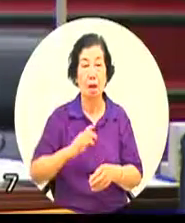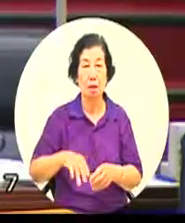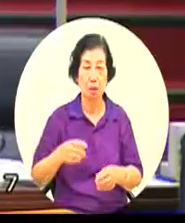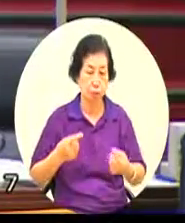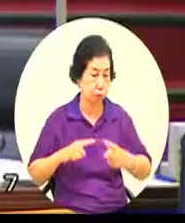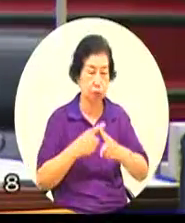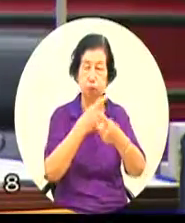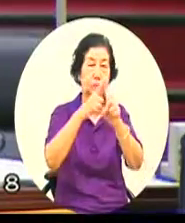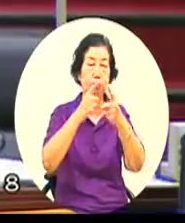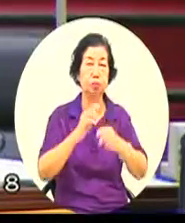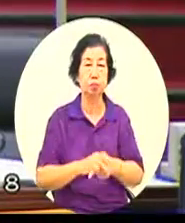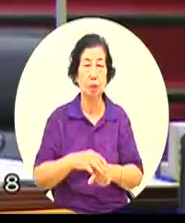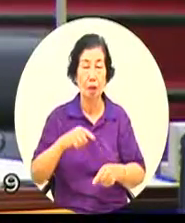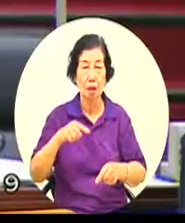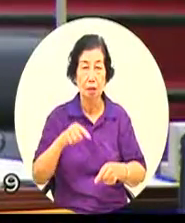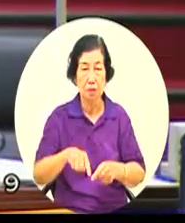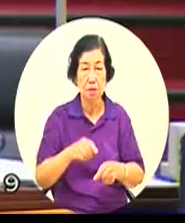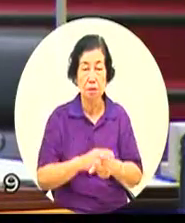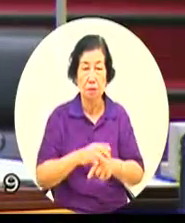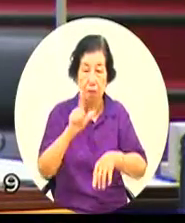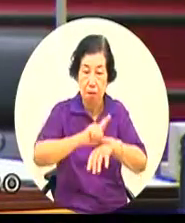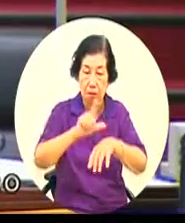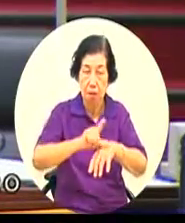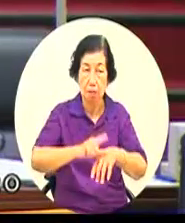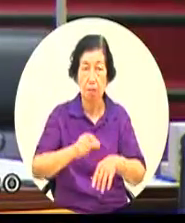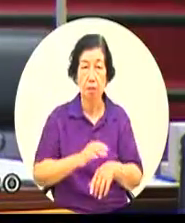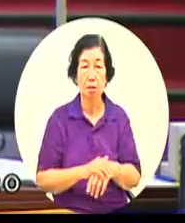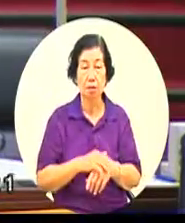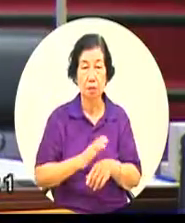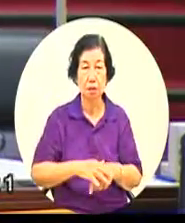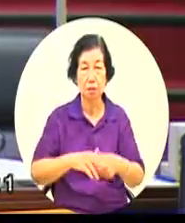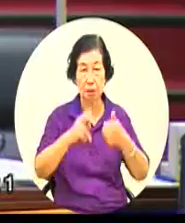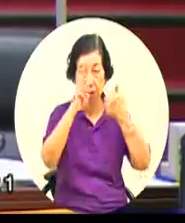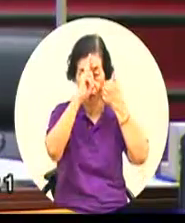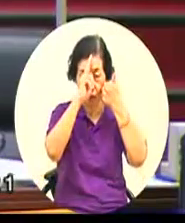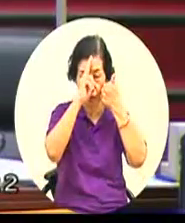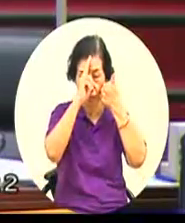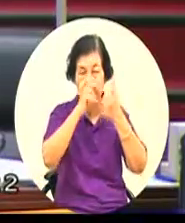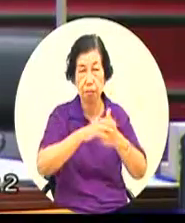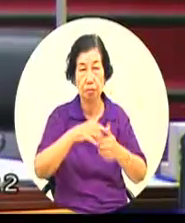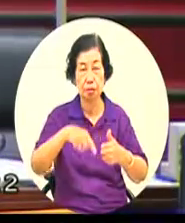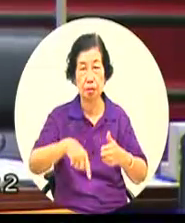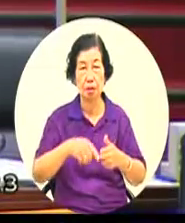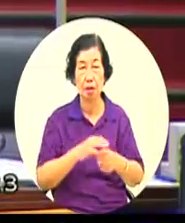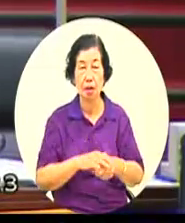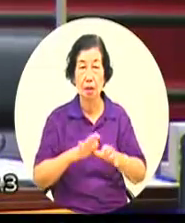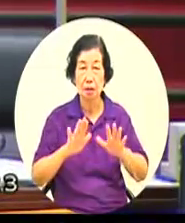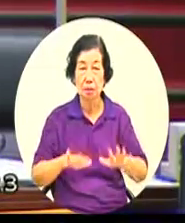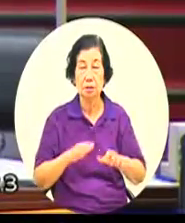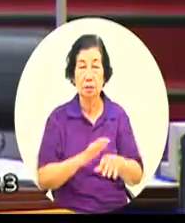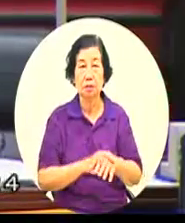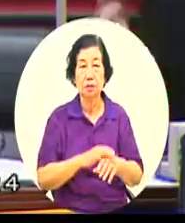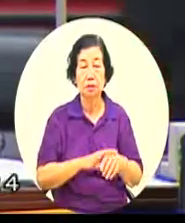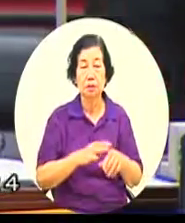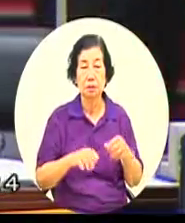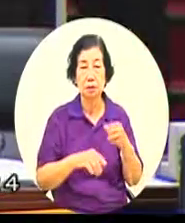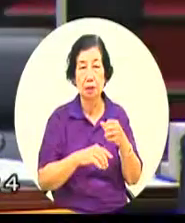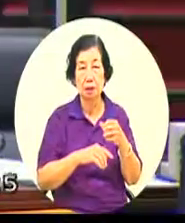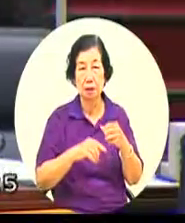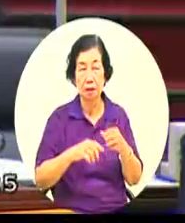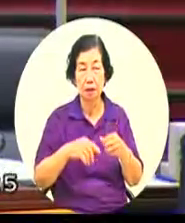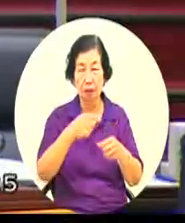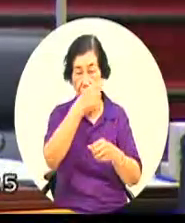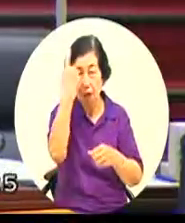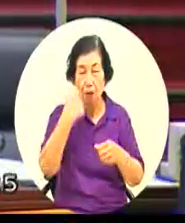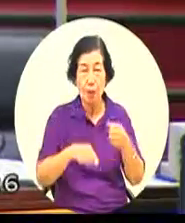官释宪。那这堂课这个人是谁呢？这个人叫许宗立，就是现在呢司法院的院长。换句话说呢，你只要